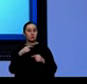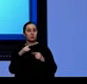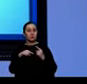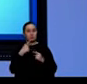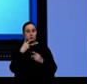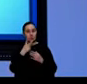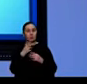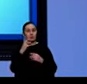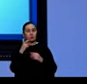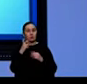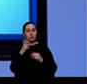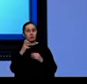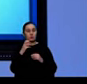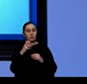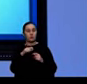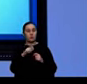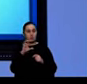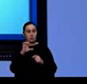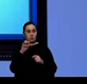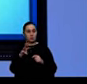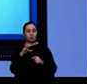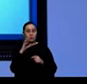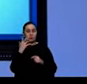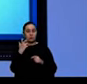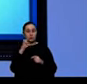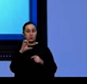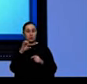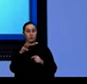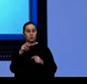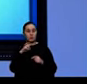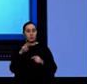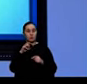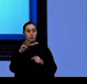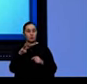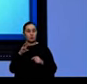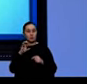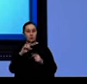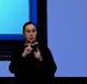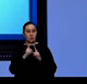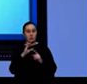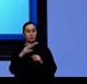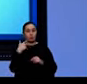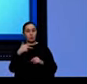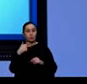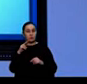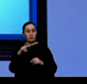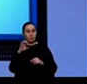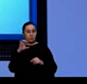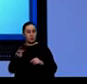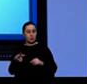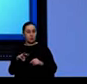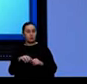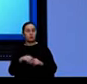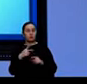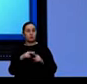Keyingisiga qaraymiz. 300 santimetr. 300 santimetrni desimetrga aylantiramiz. 30